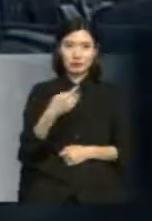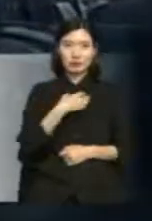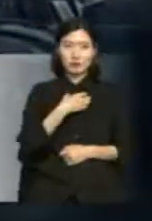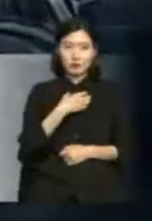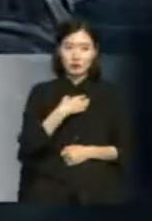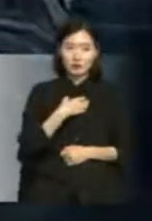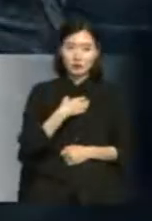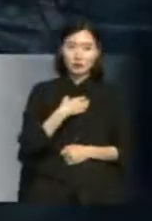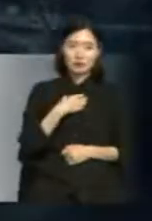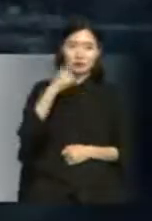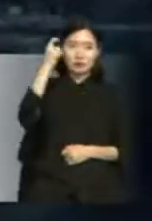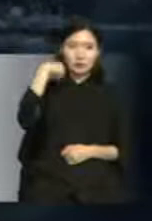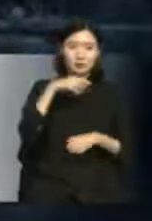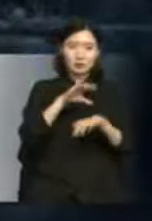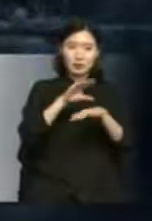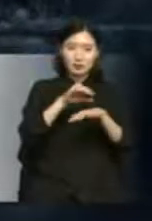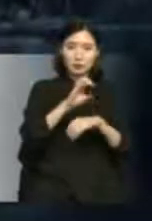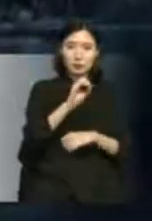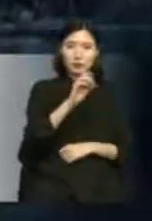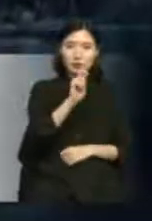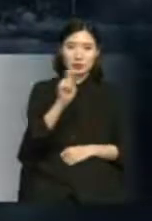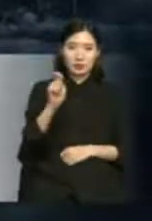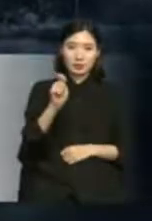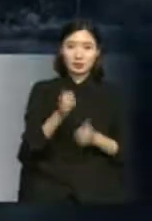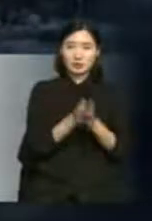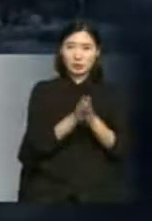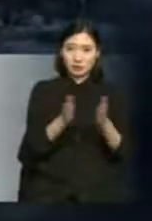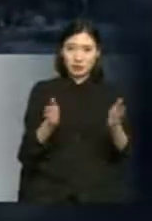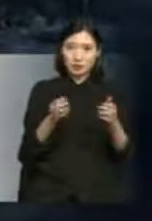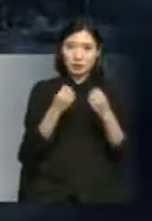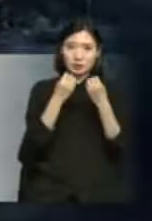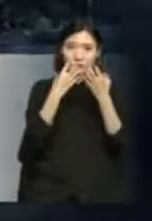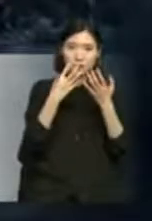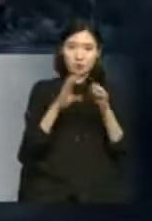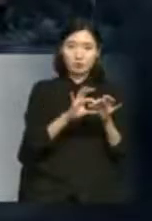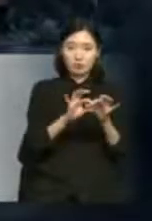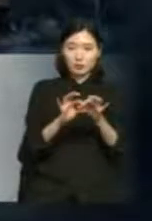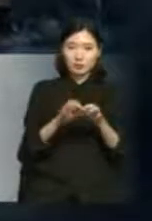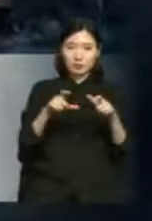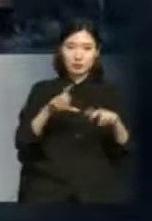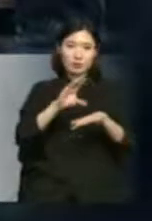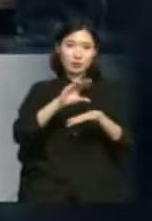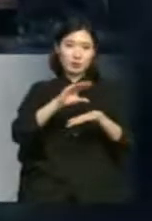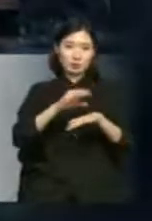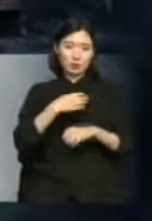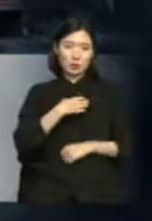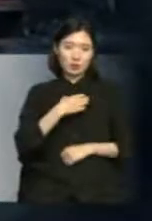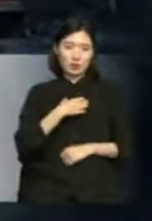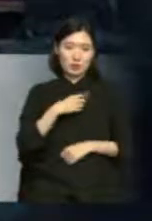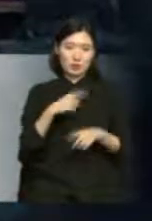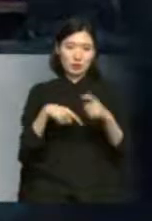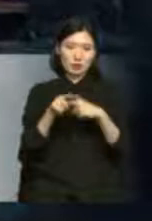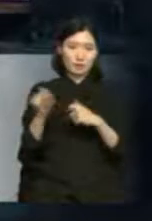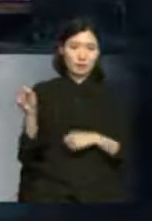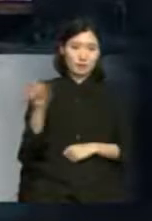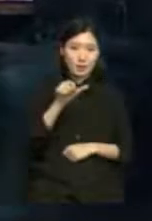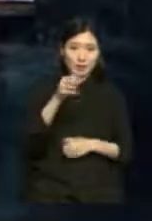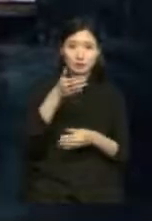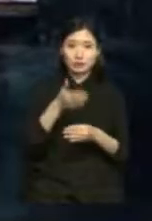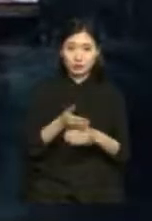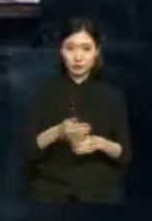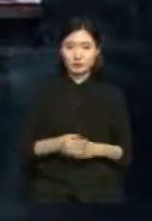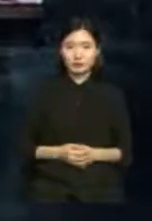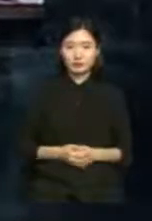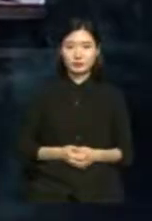경쟁에 뛰어든 것인데요. 이 같은 새로운 플랫폼의 등장은 지역 방송의 위기를 가속화한다는 우려가 커지고 있습니다.